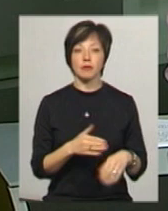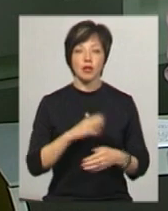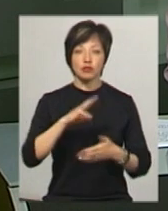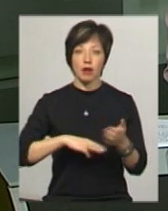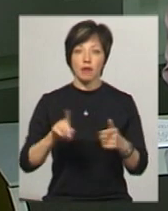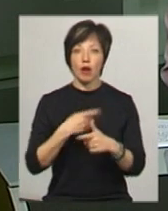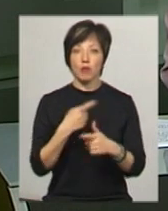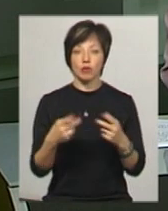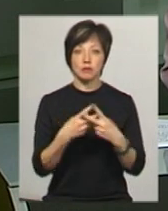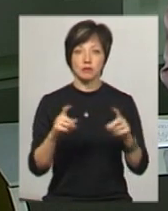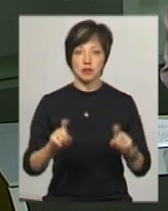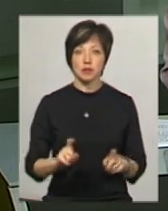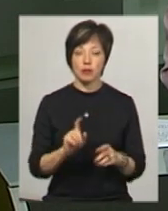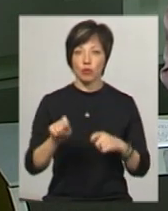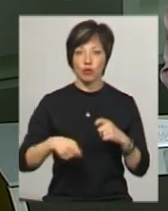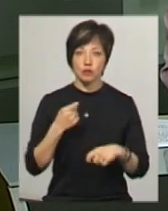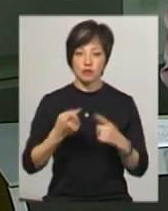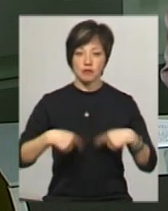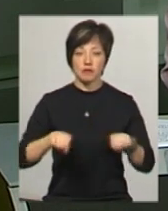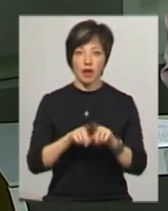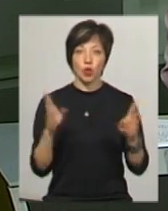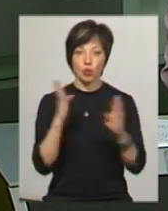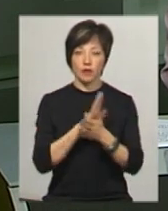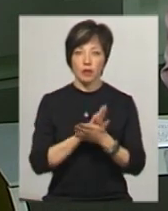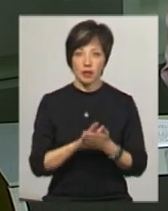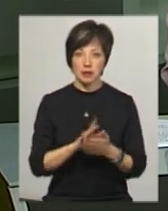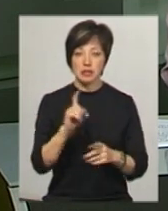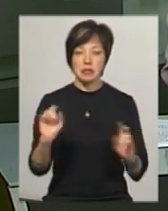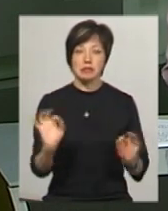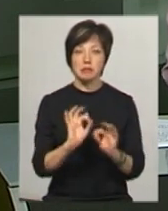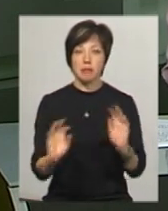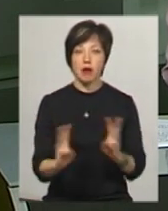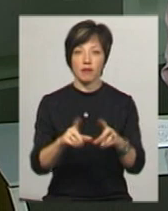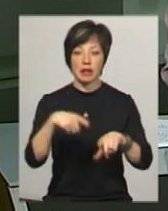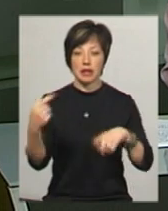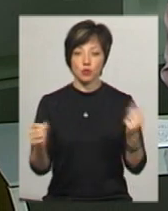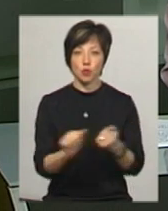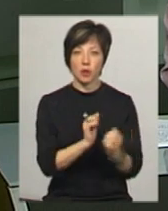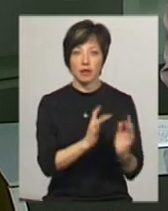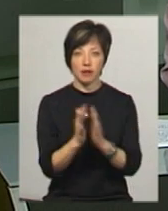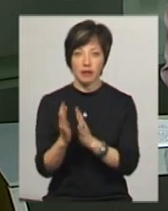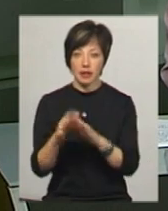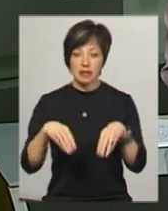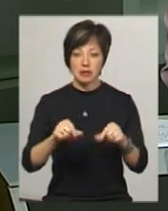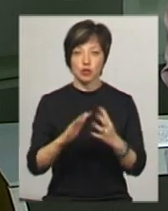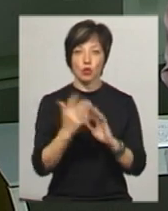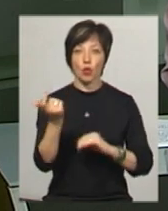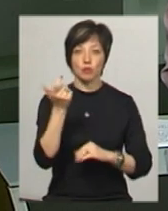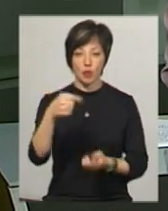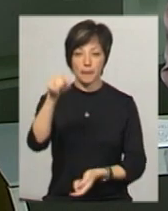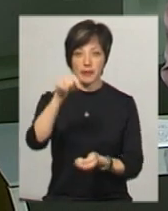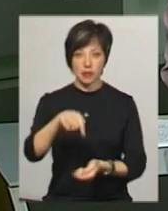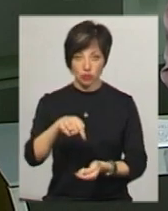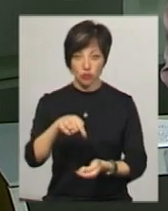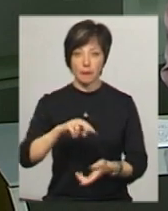Штраф або позбавлення волі за правопорушення у сфері довкілля, зокрема за спалювання листя та сухої трави на землях сільськогосподарського